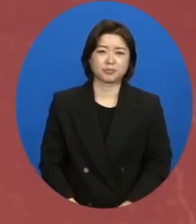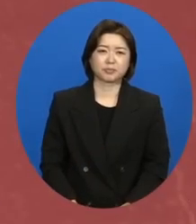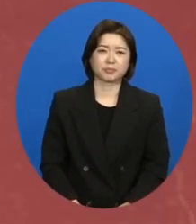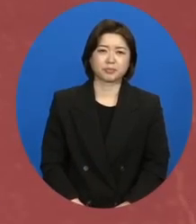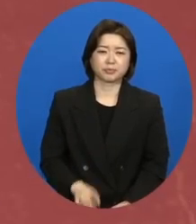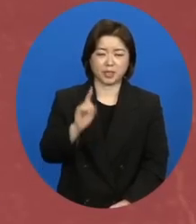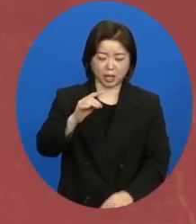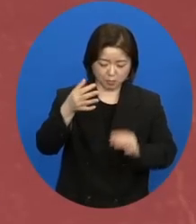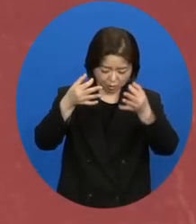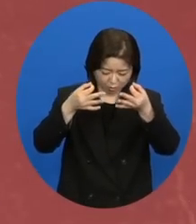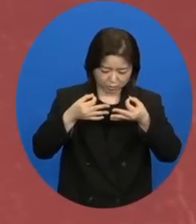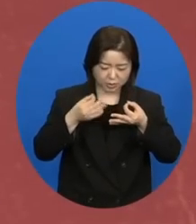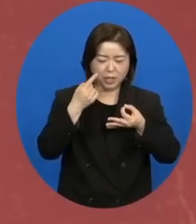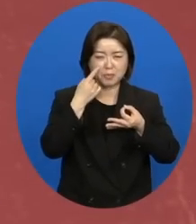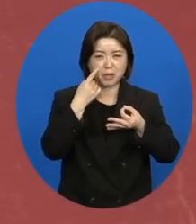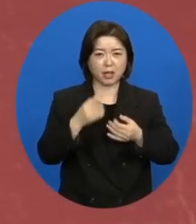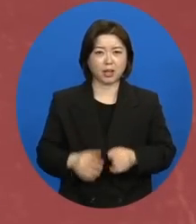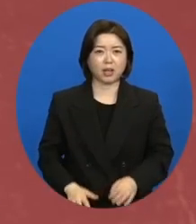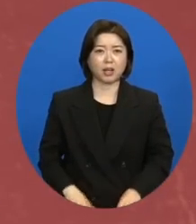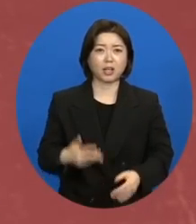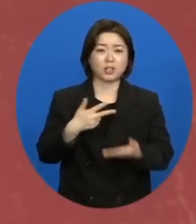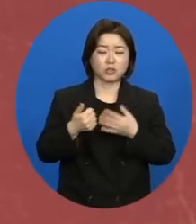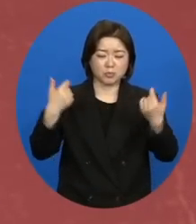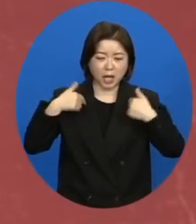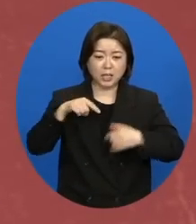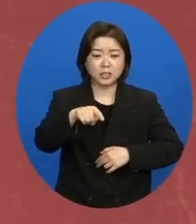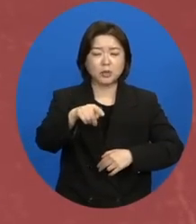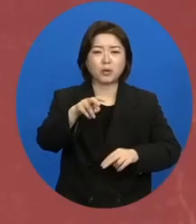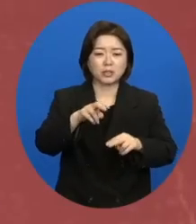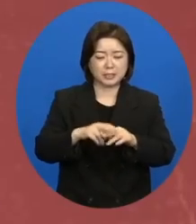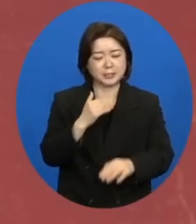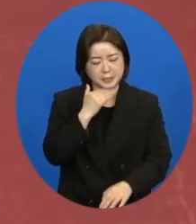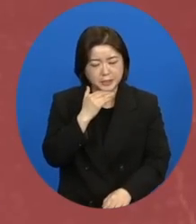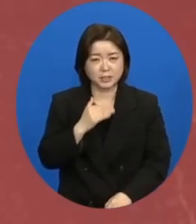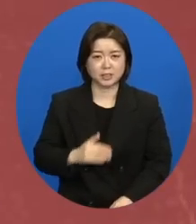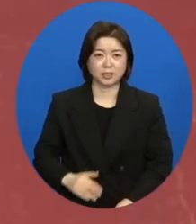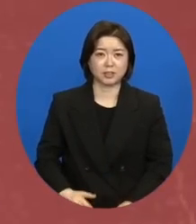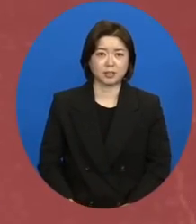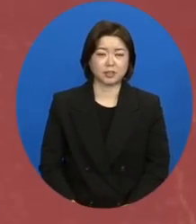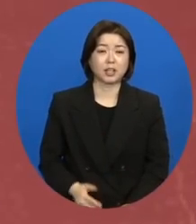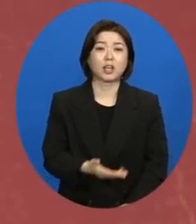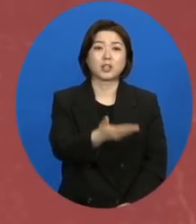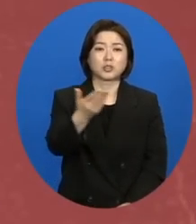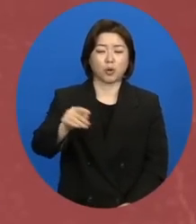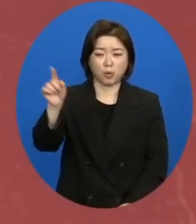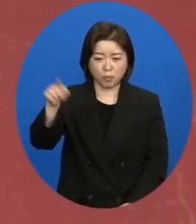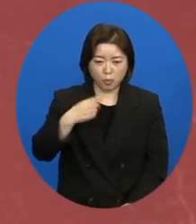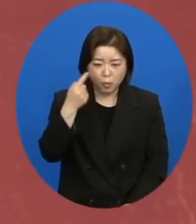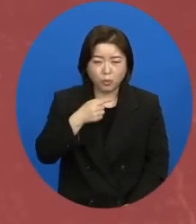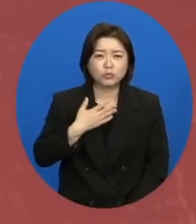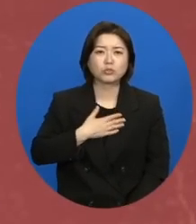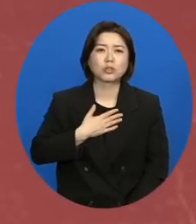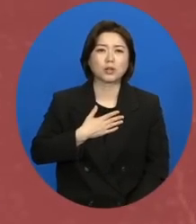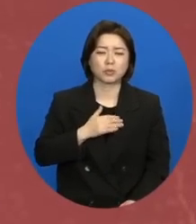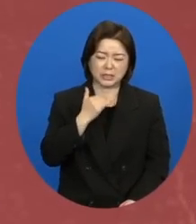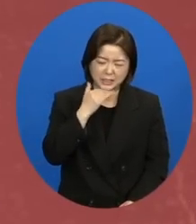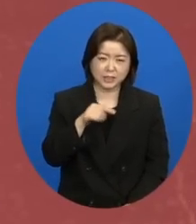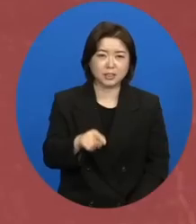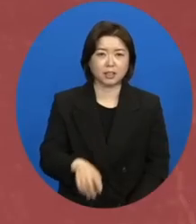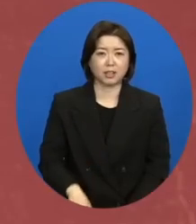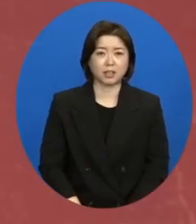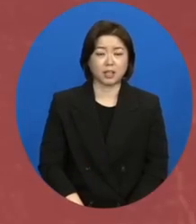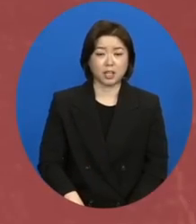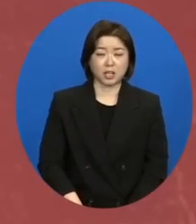한번 좀 돌아보세요 주님이 매일 거기 기다립니다 여러분이 올 줄로 알고 그리고 왔을